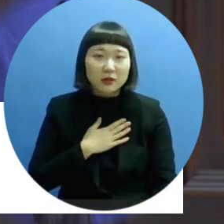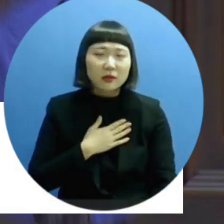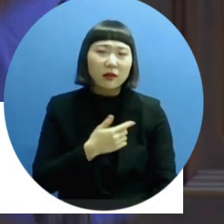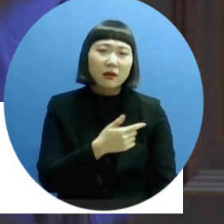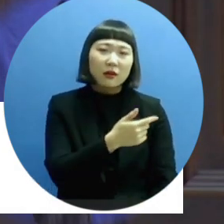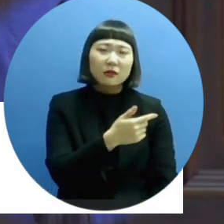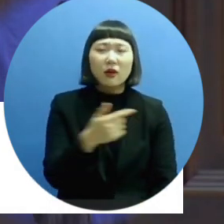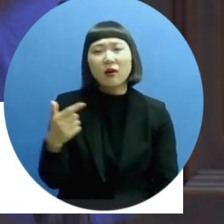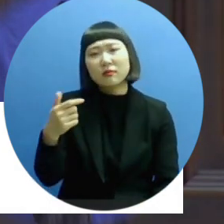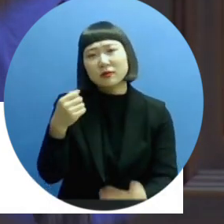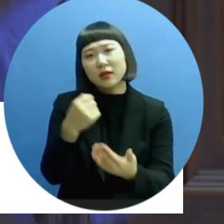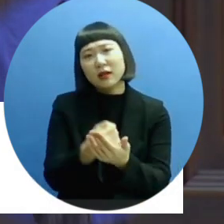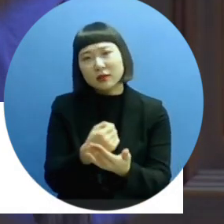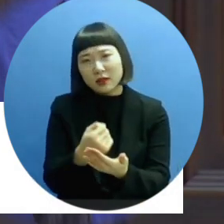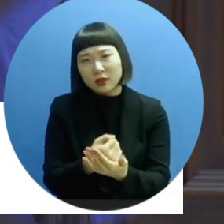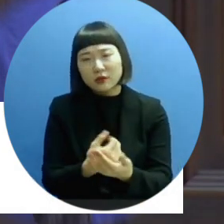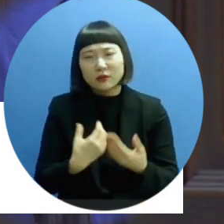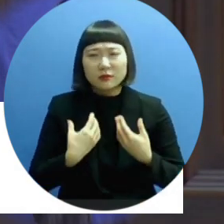자리에 섰습니다.